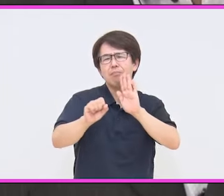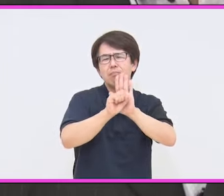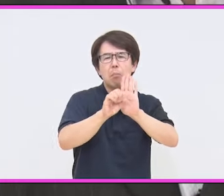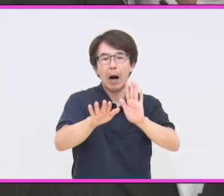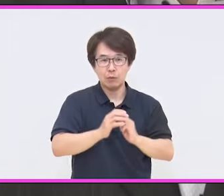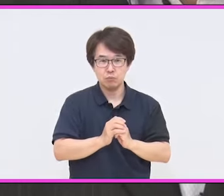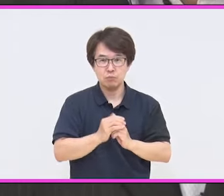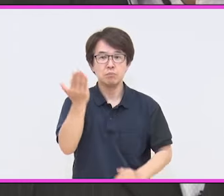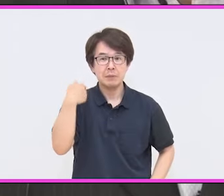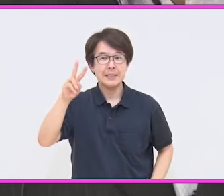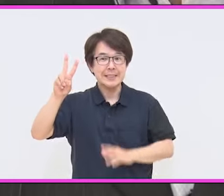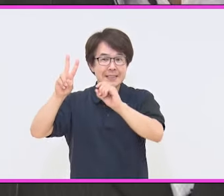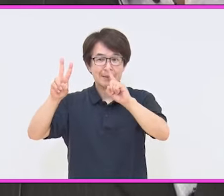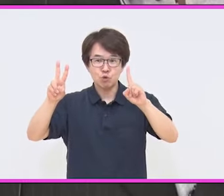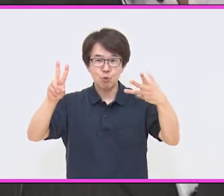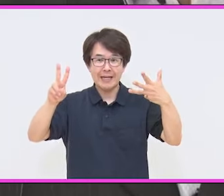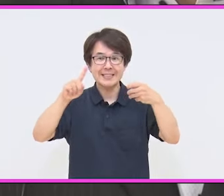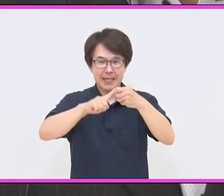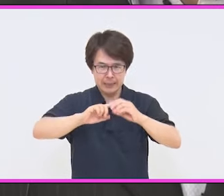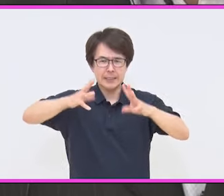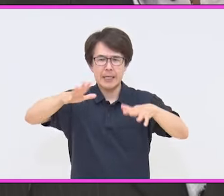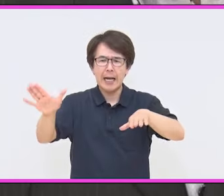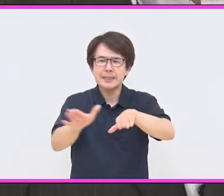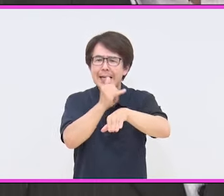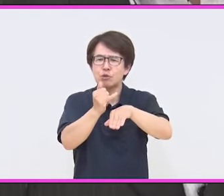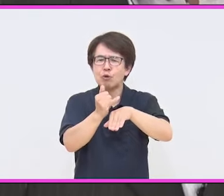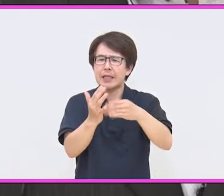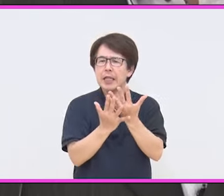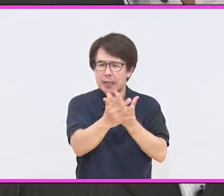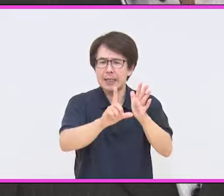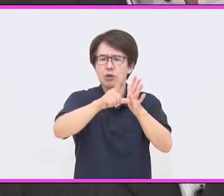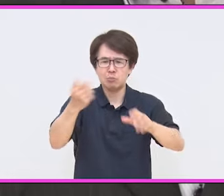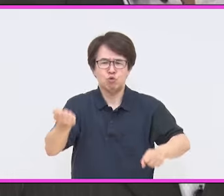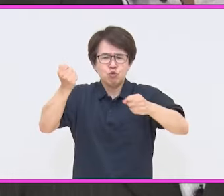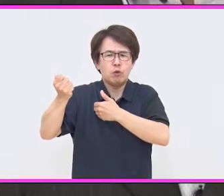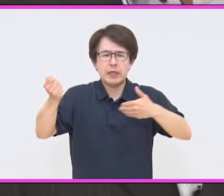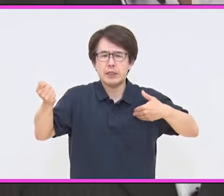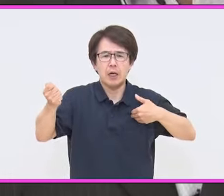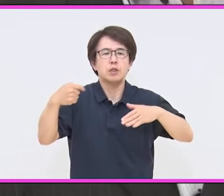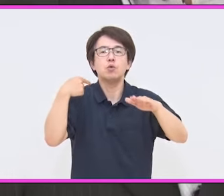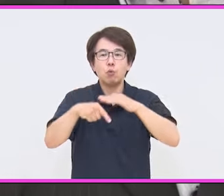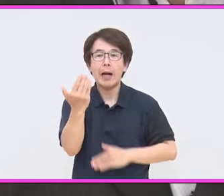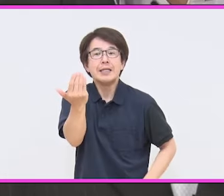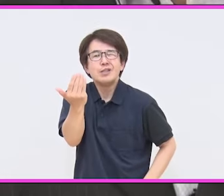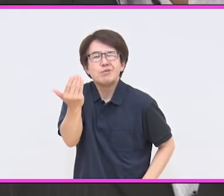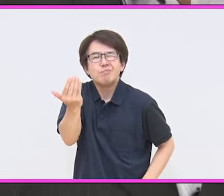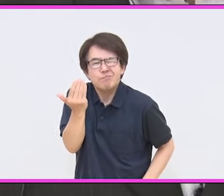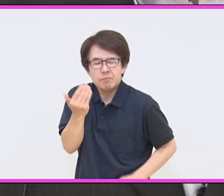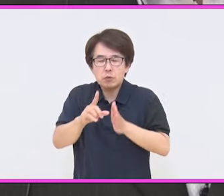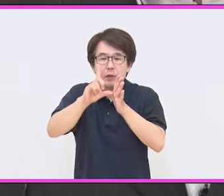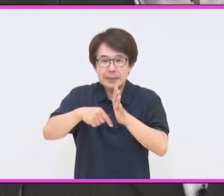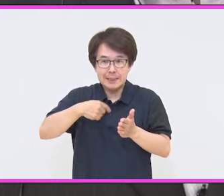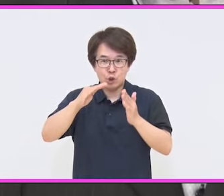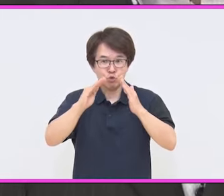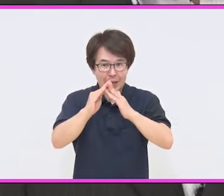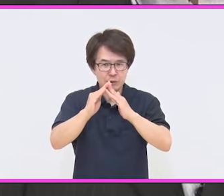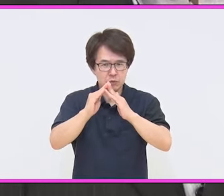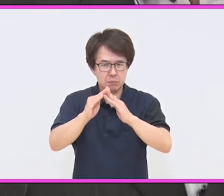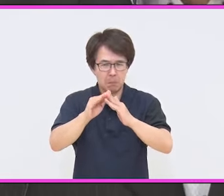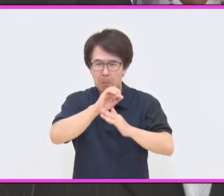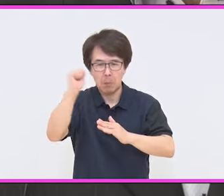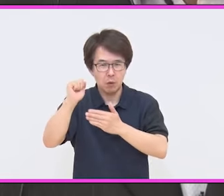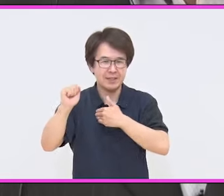2018年に世界選手権で優勝できたのも直前に自主合宿という形でやったんですけど、それも大き